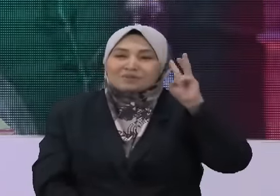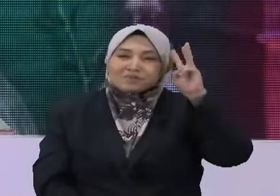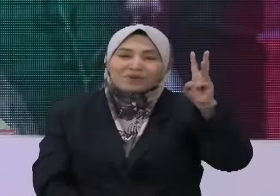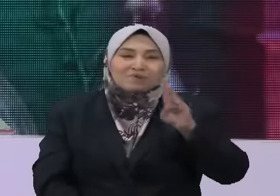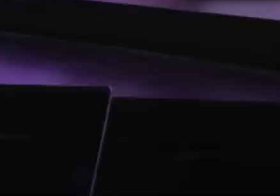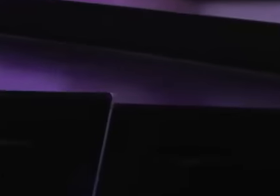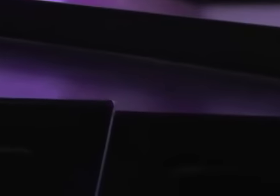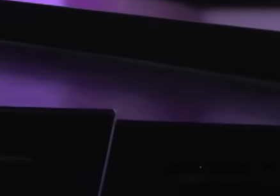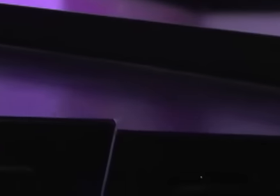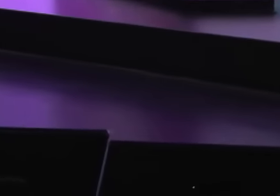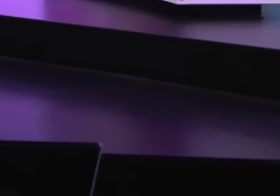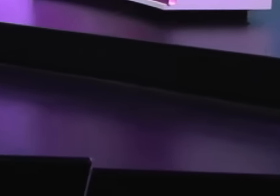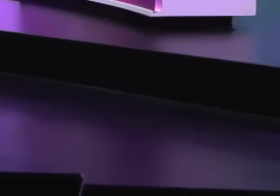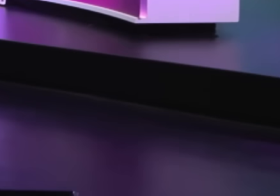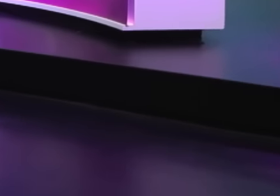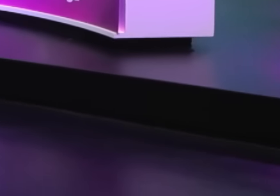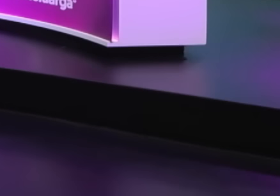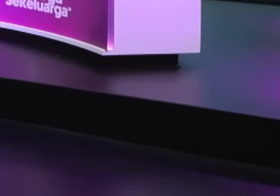wabarakatuh allahumamnar